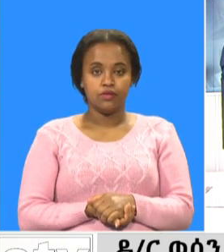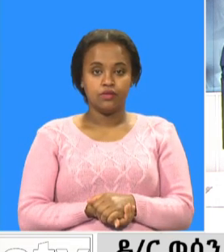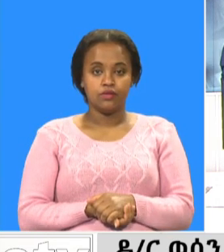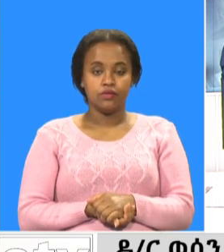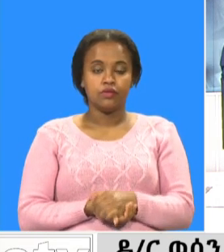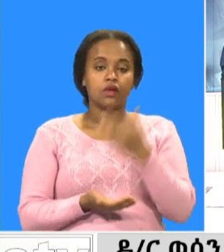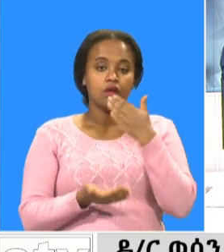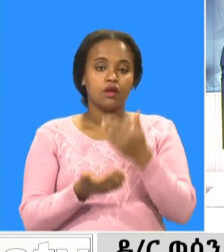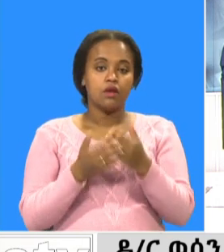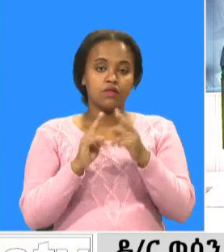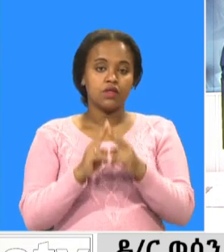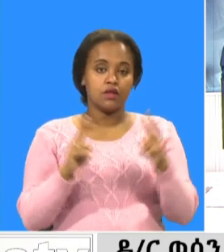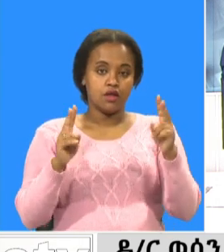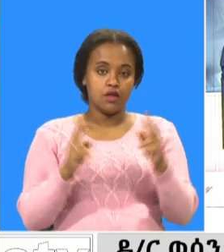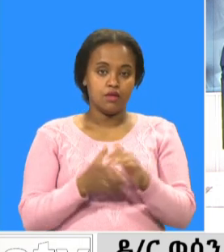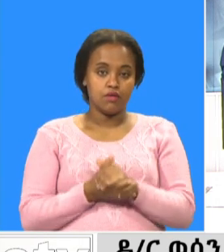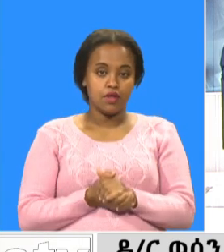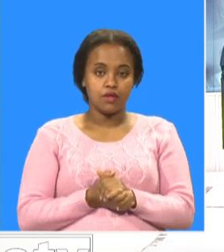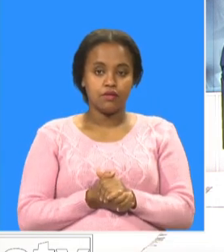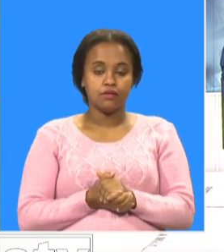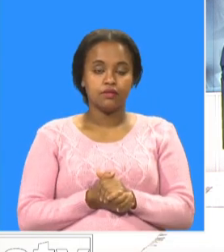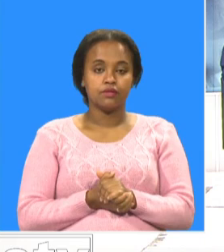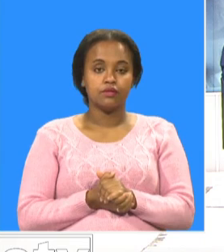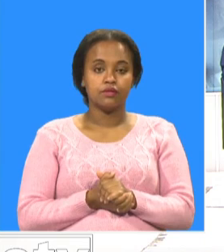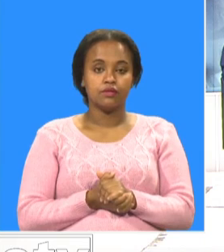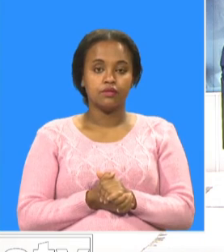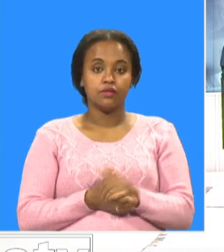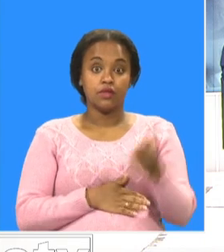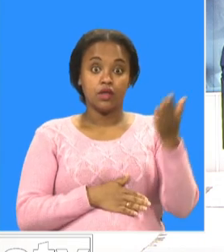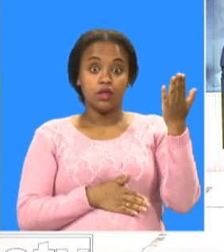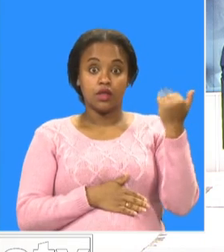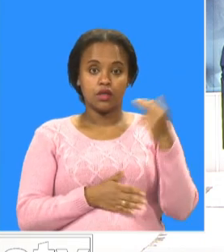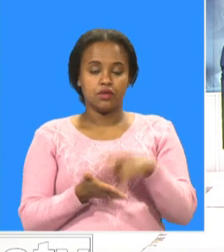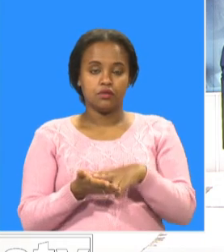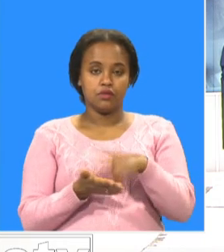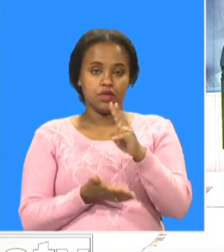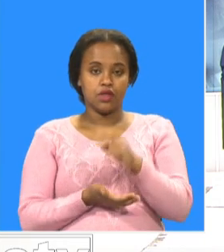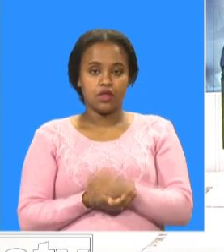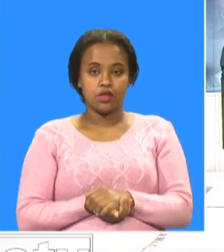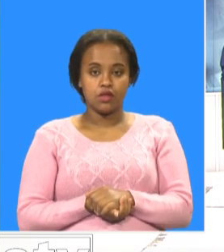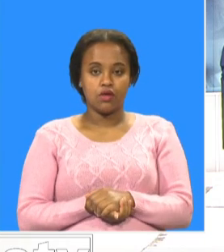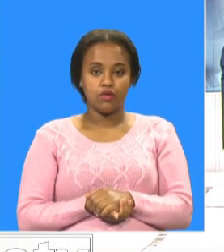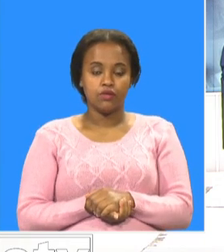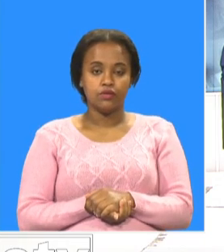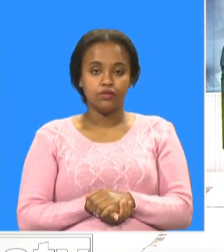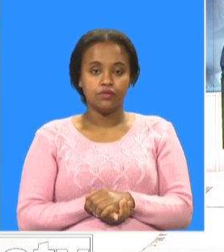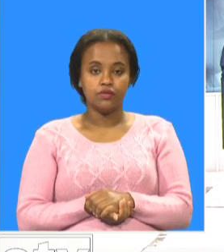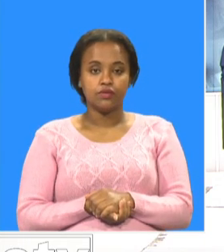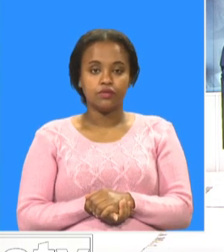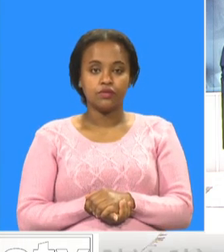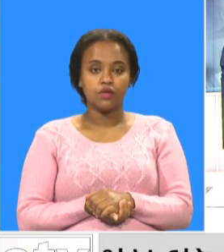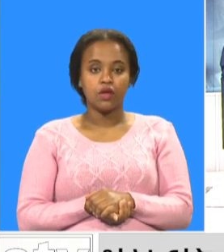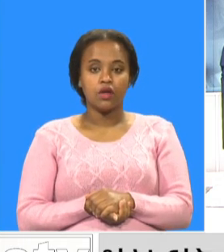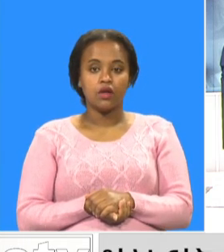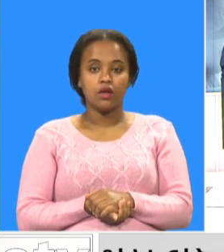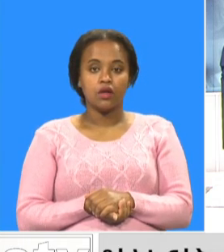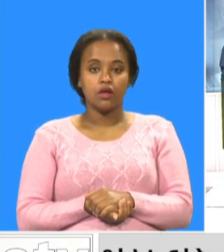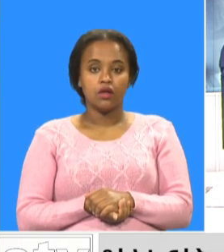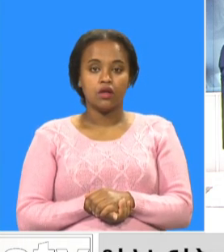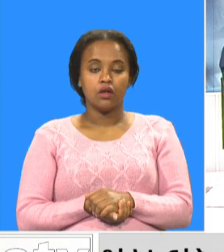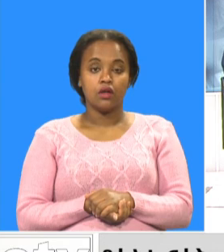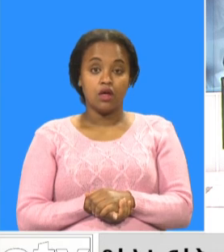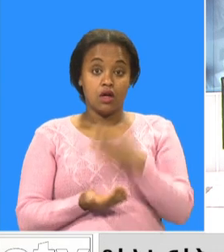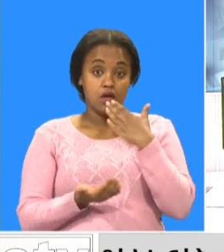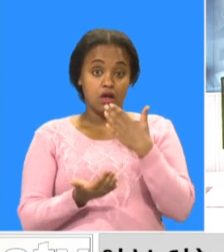ጅጋር ጋር መሰረት ታሪኩ እንግዶቻችን። እሺ እናመሰግናለን። በጣም እሺ አደላ አድርስ ቅድም የተነሳው ነው። ኦኬ እሺ አመሰግናለሁ።